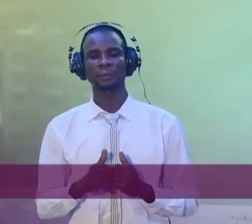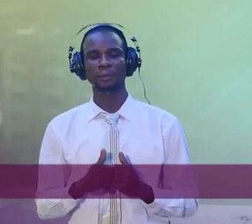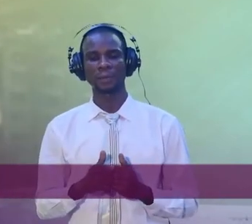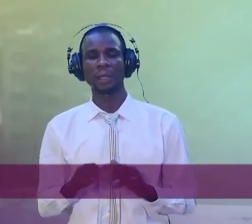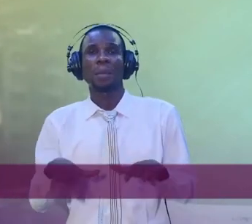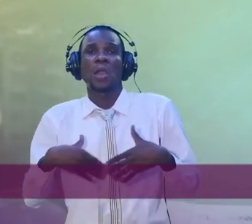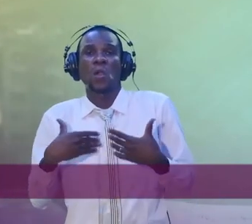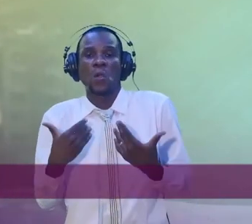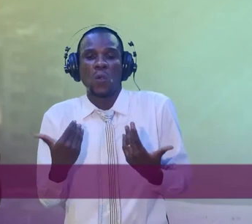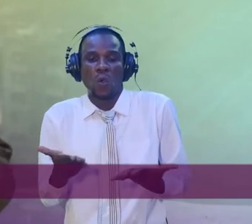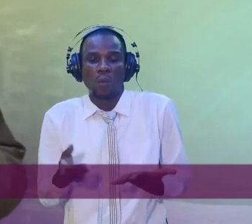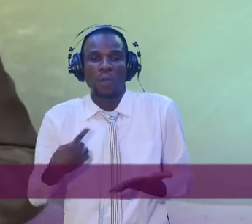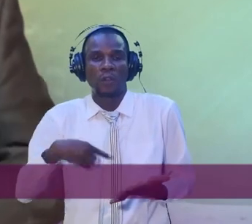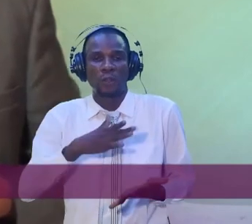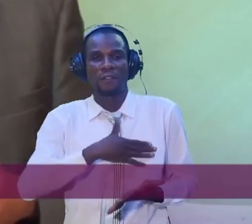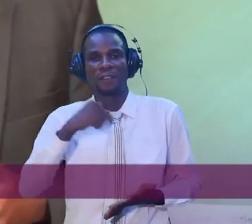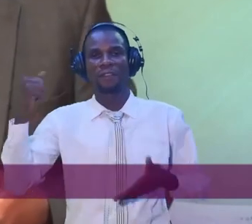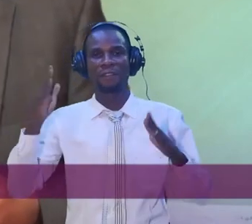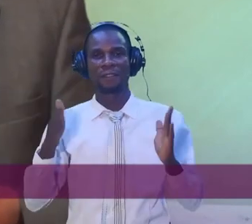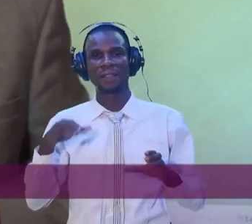washindi zaidi ya kushinda.